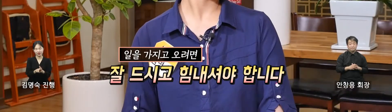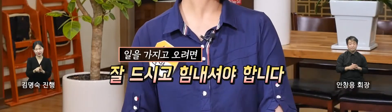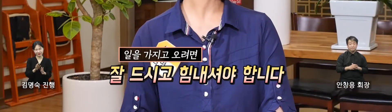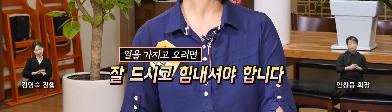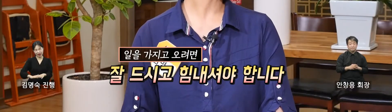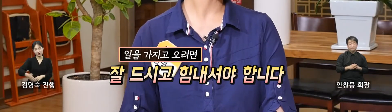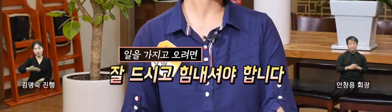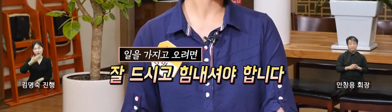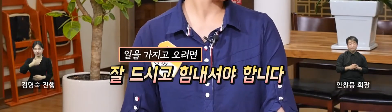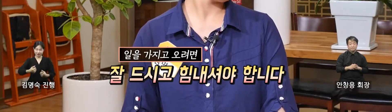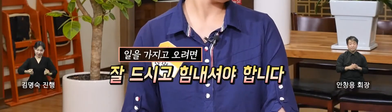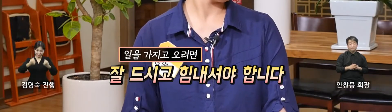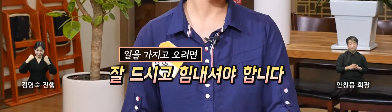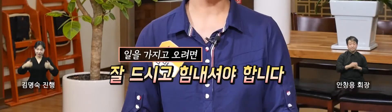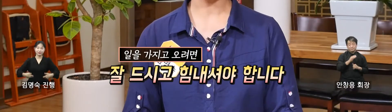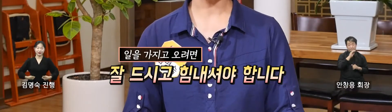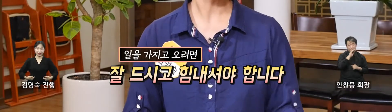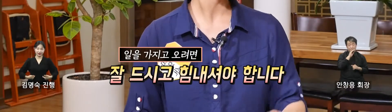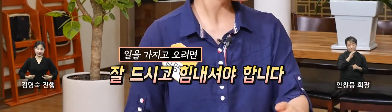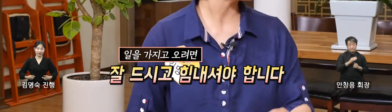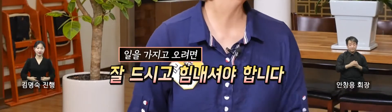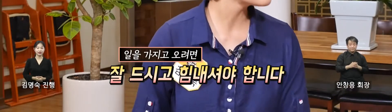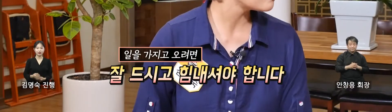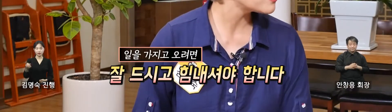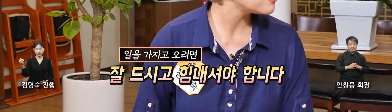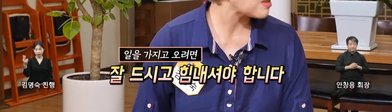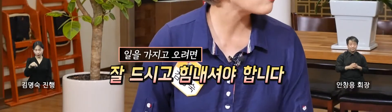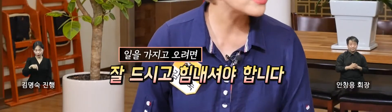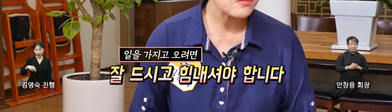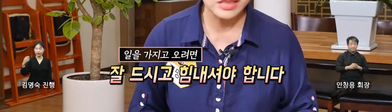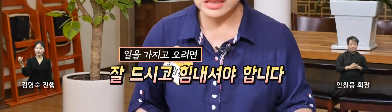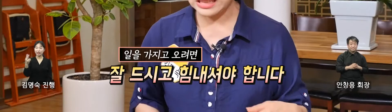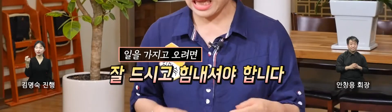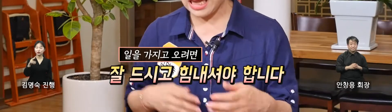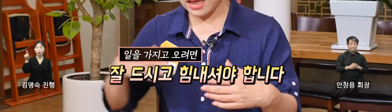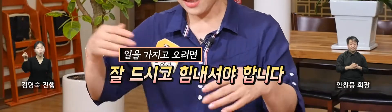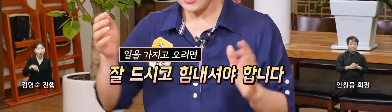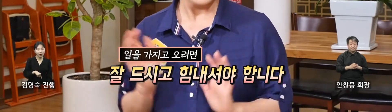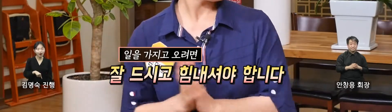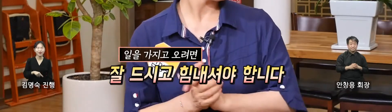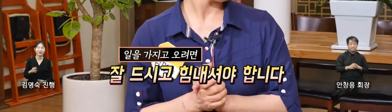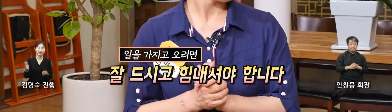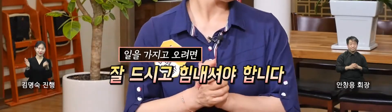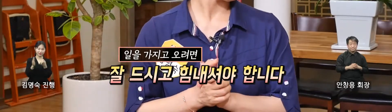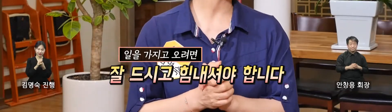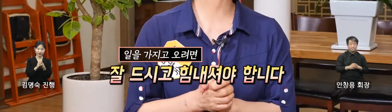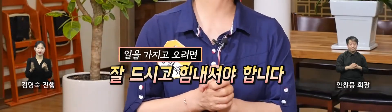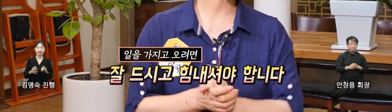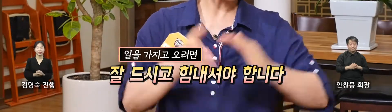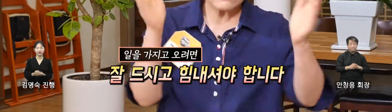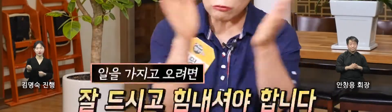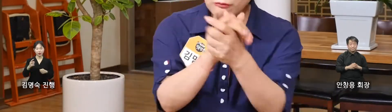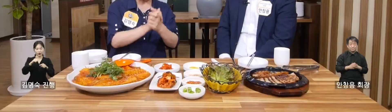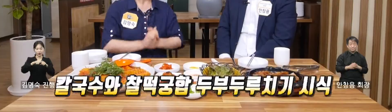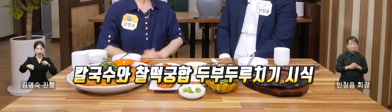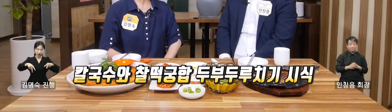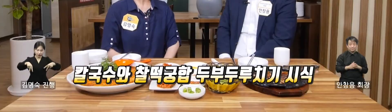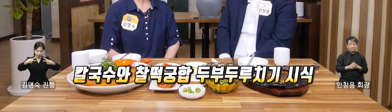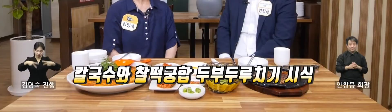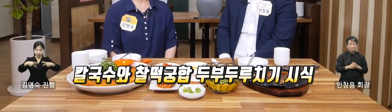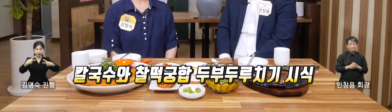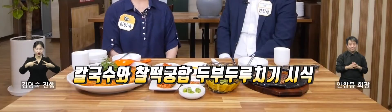드시고 또 힘을 내셔야 되잖아요. 네. 그리고 또 여기 또 자주 오시는 단골집이시니까 또 칼국수와